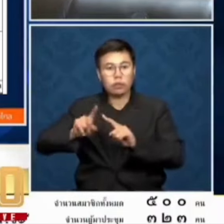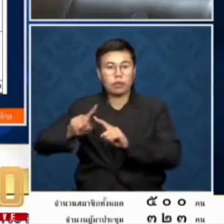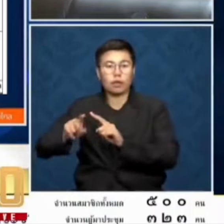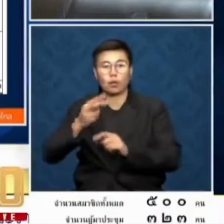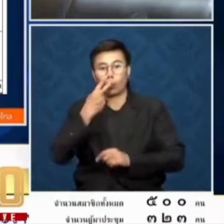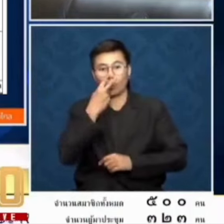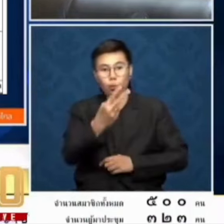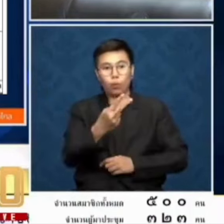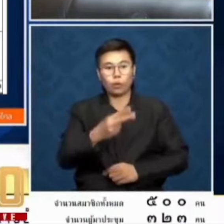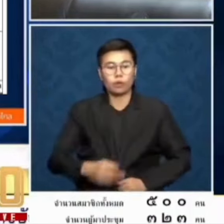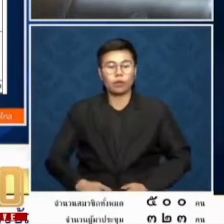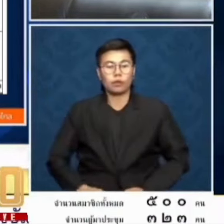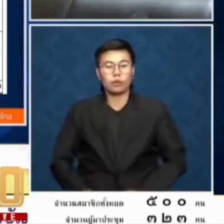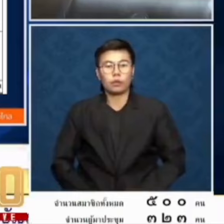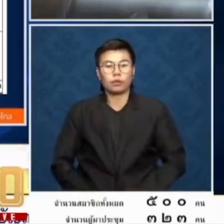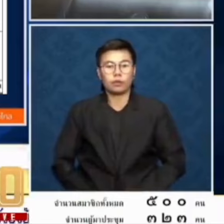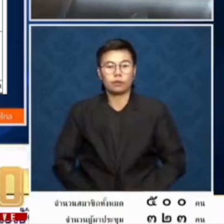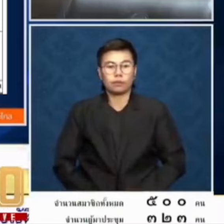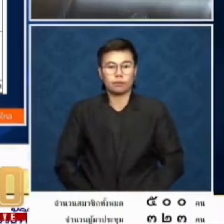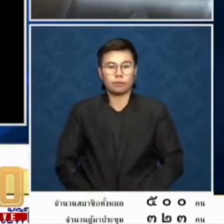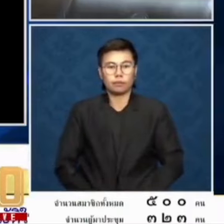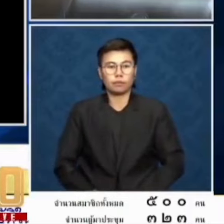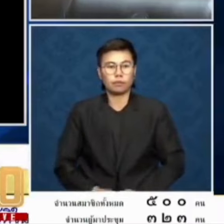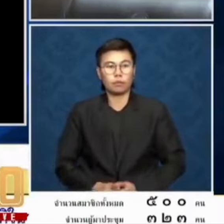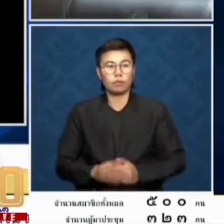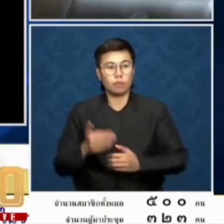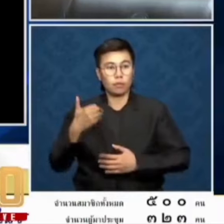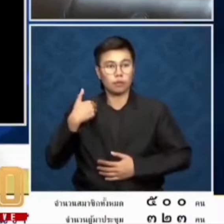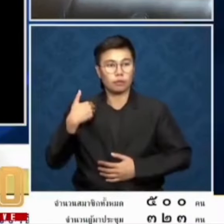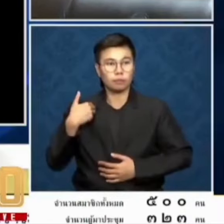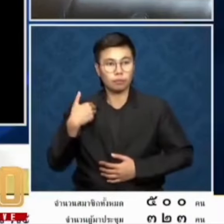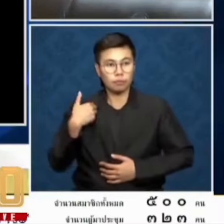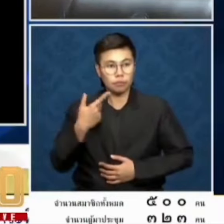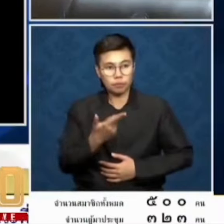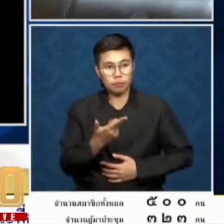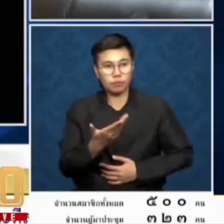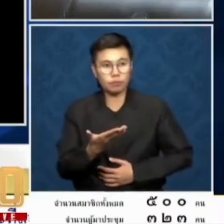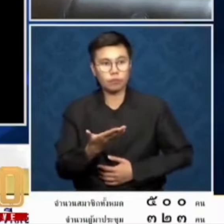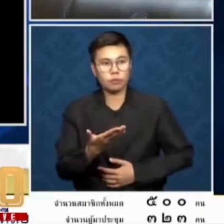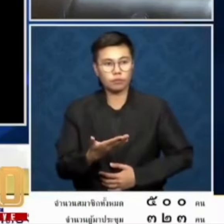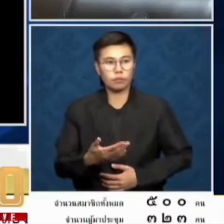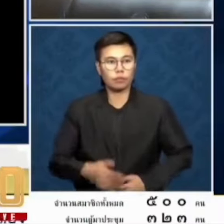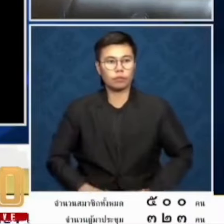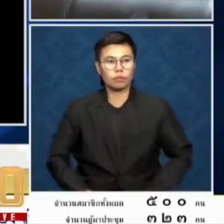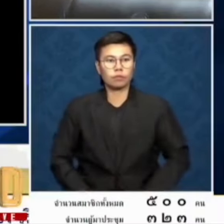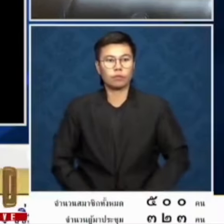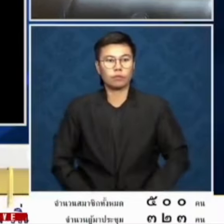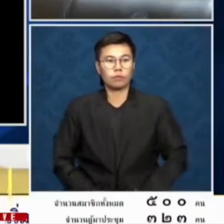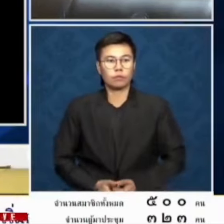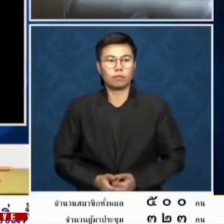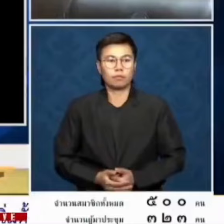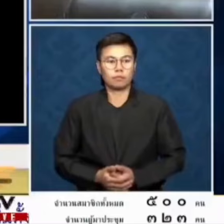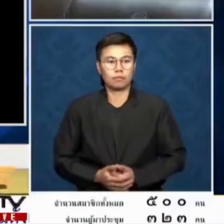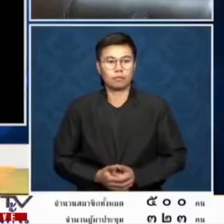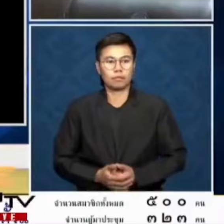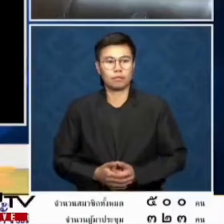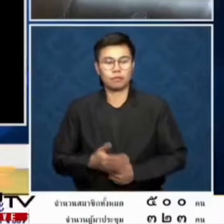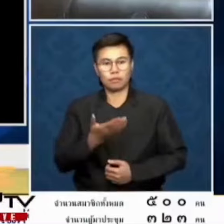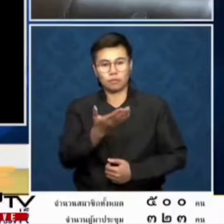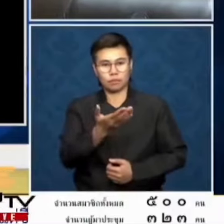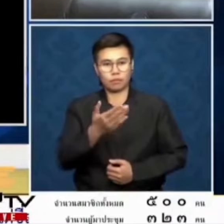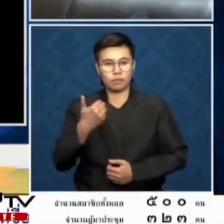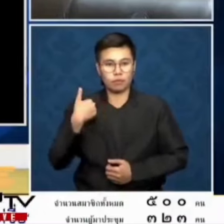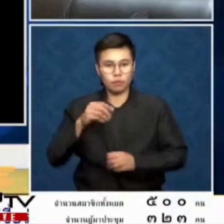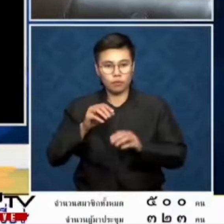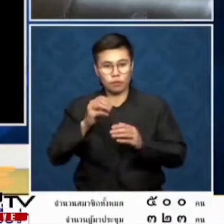ไปดูไปต่อได้ไหมคะหมดแล้วใช่ไหมคะอันนี้ก็เลยไปดูค่ะว่าเขามีการแนะนำให้ความรู้เรื่องอะ